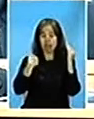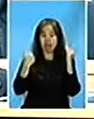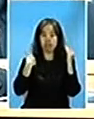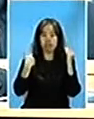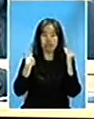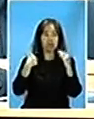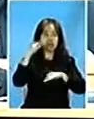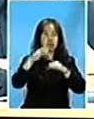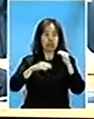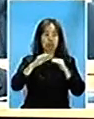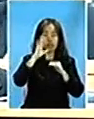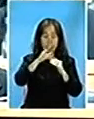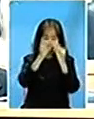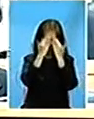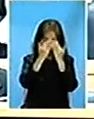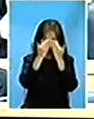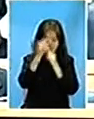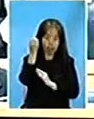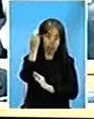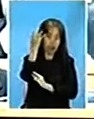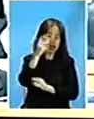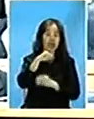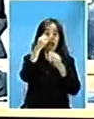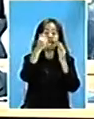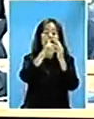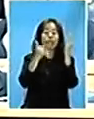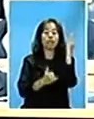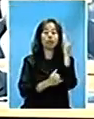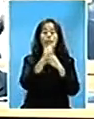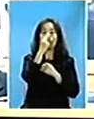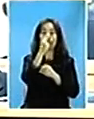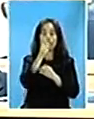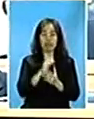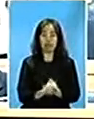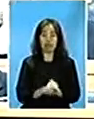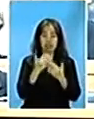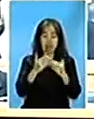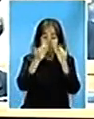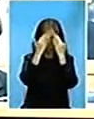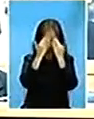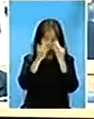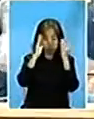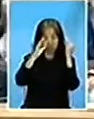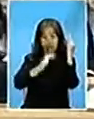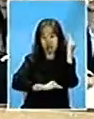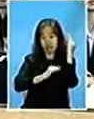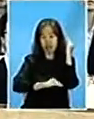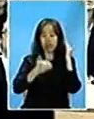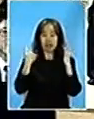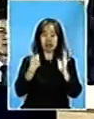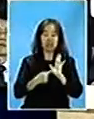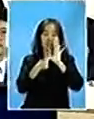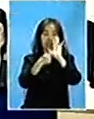ซึ่งเป็นองค์กรมุสลิมโลกท่านไปเยี่ยมปากใต้ครับแล้วก็ยุวมุสลิมปากใต้เนี่ยได้เสนอบอก